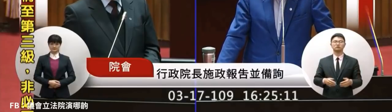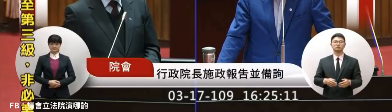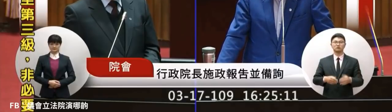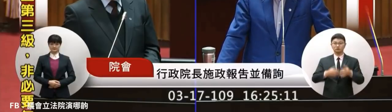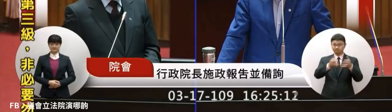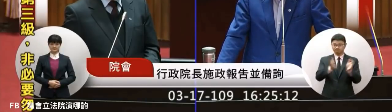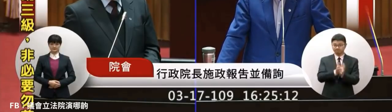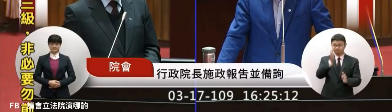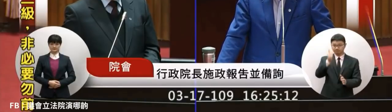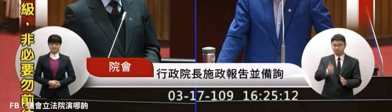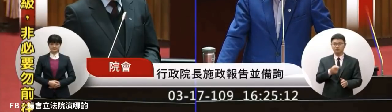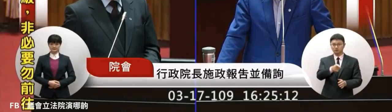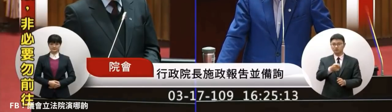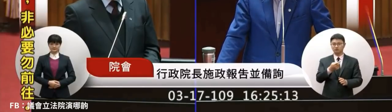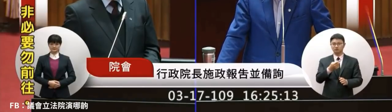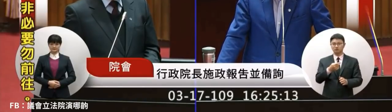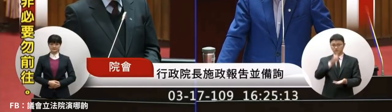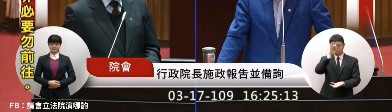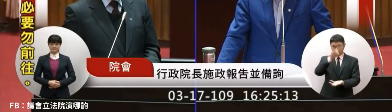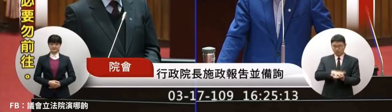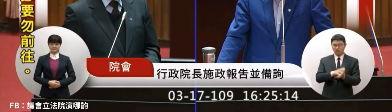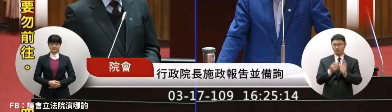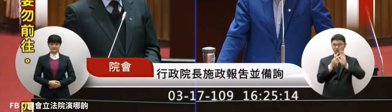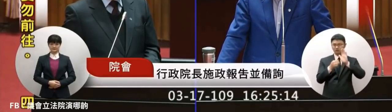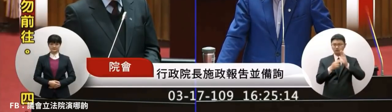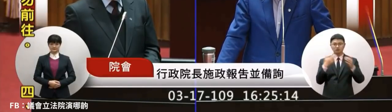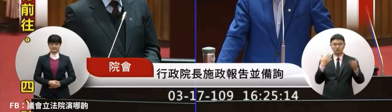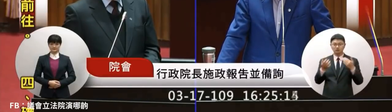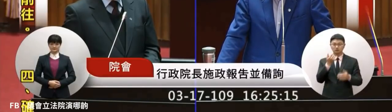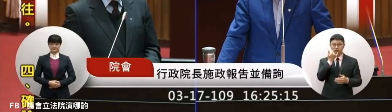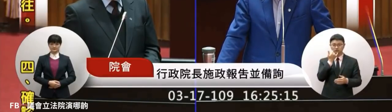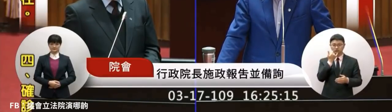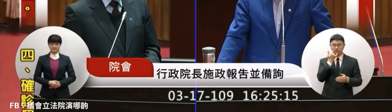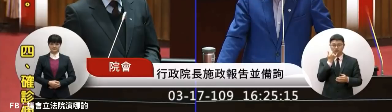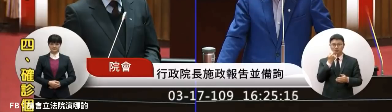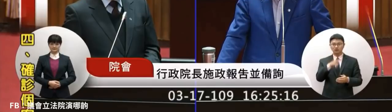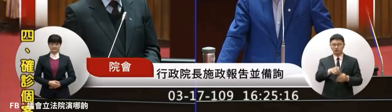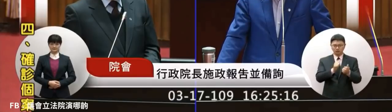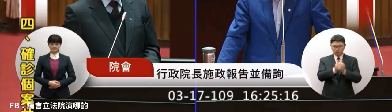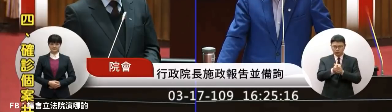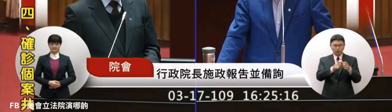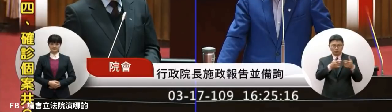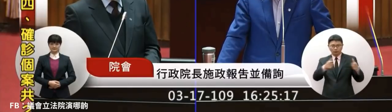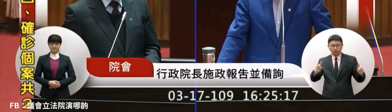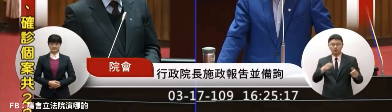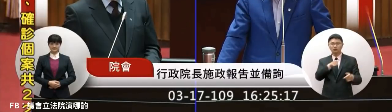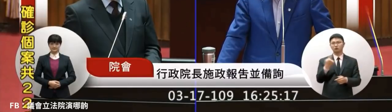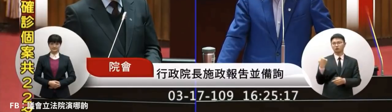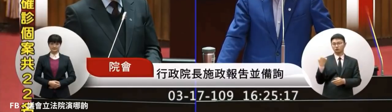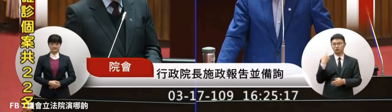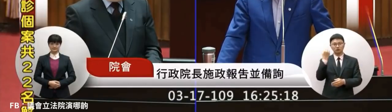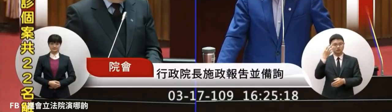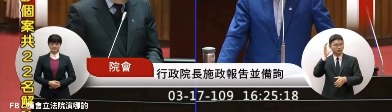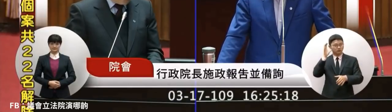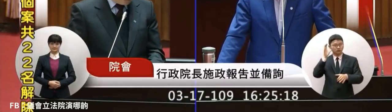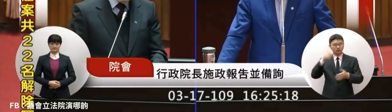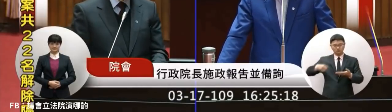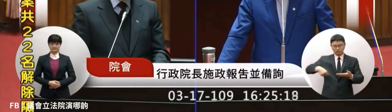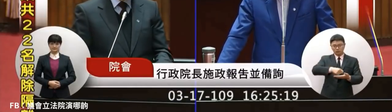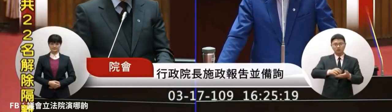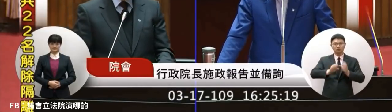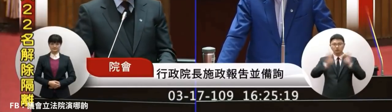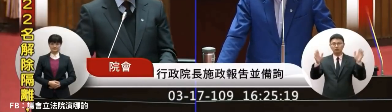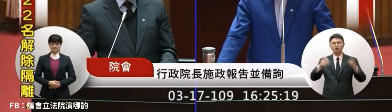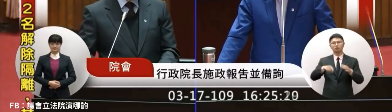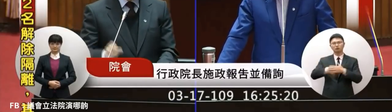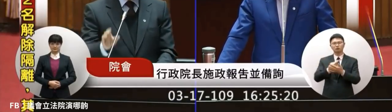部长也可不可以一次跟我们说清楚，如何对这些税？你昨天你没有发布新闻稿？不是只有